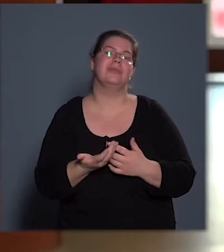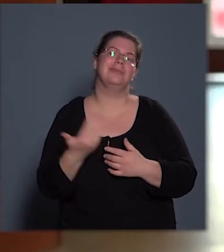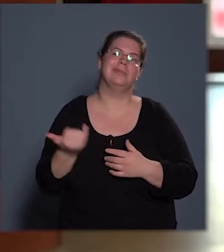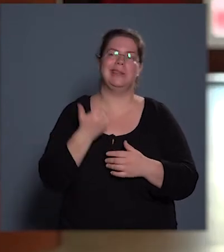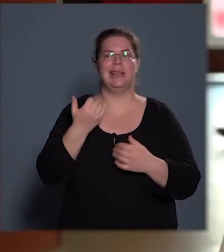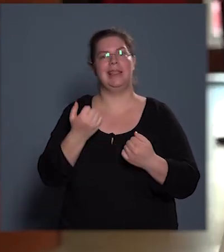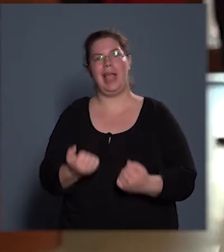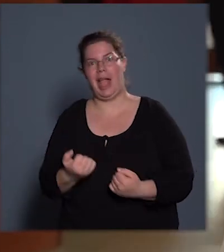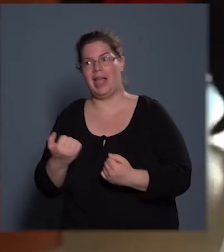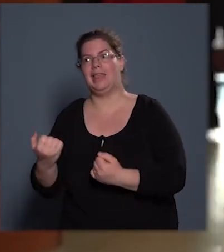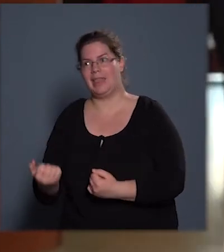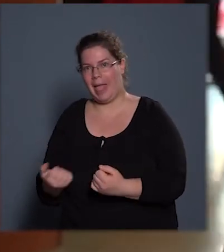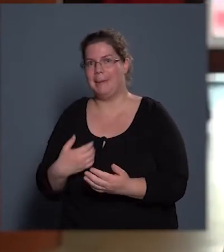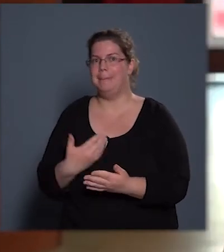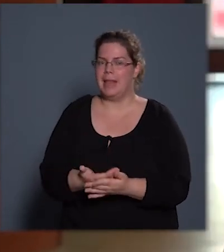nehezebb lett.